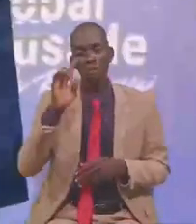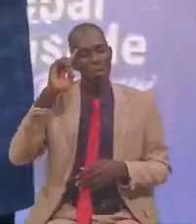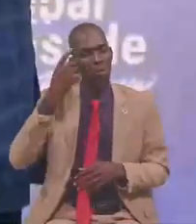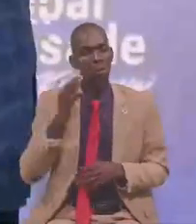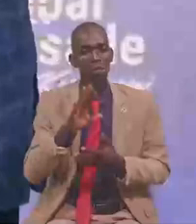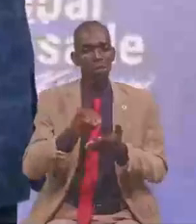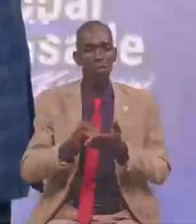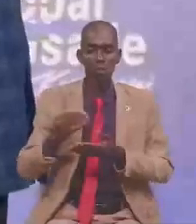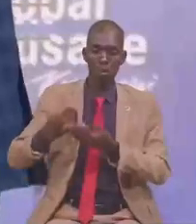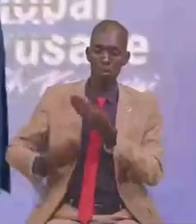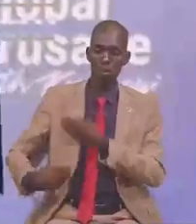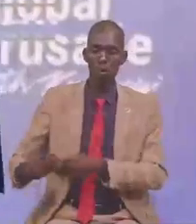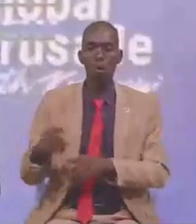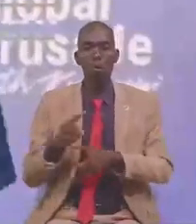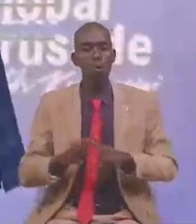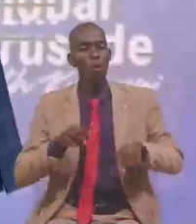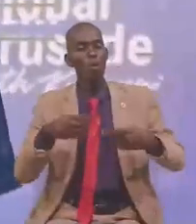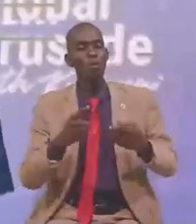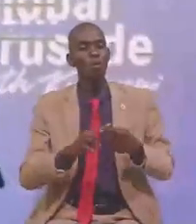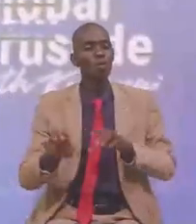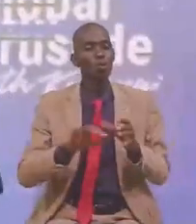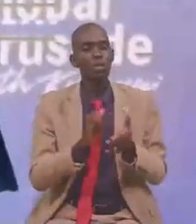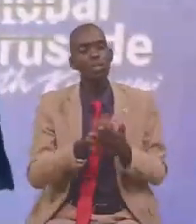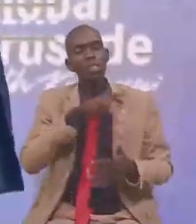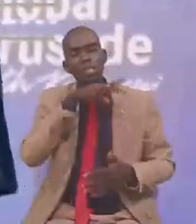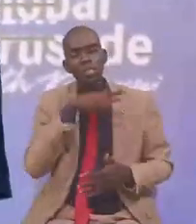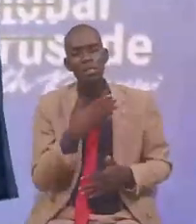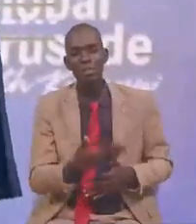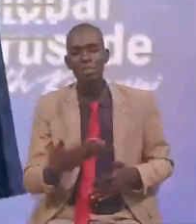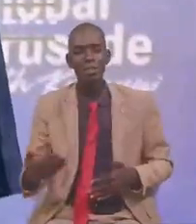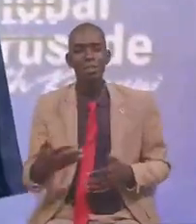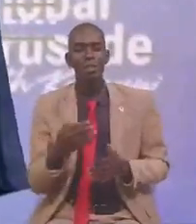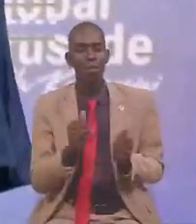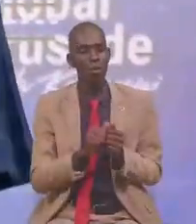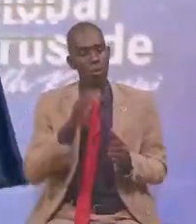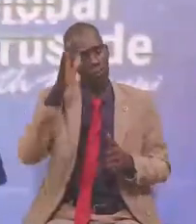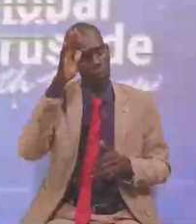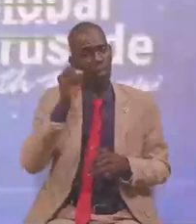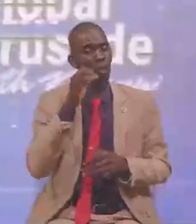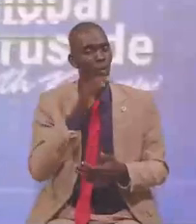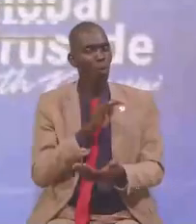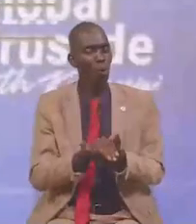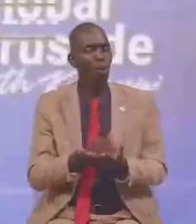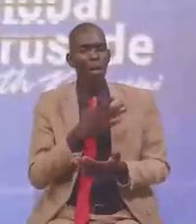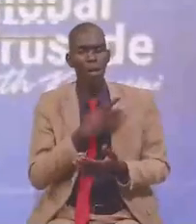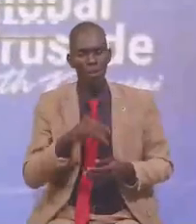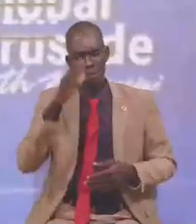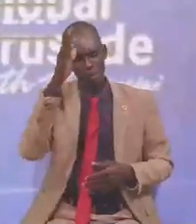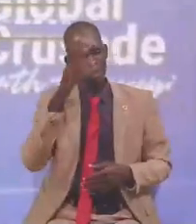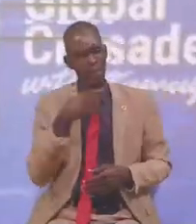d'aînesse. Et lorsqu'il a fait la chose sale là, et le père a dit, Ruben, tu sais quoi?